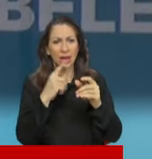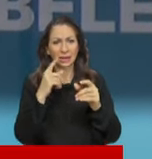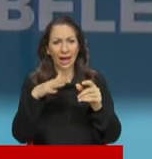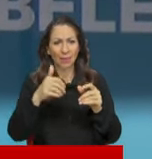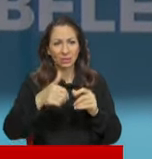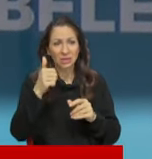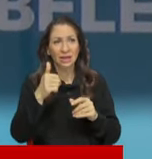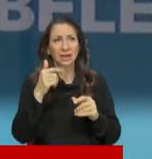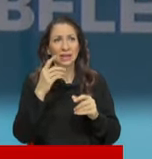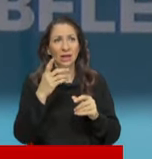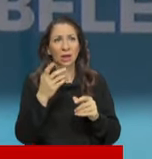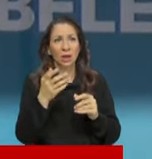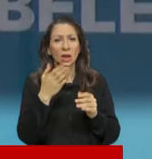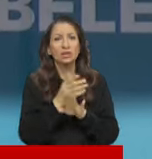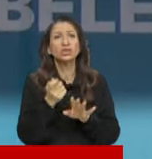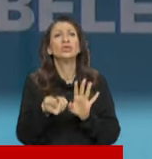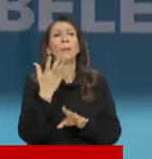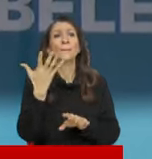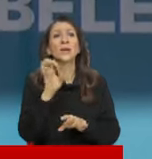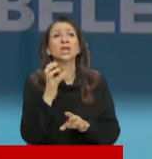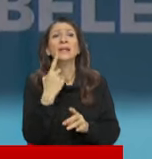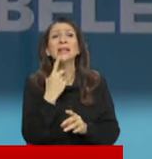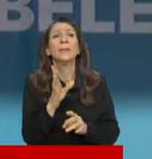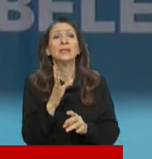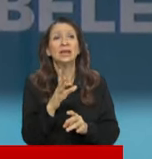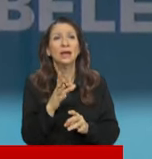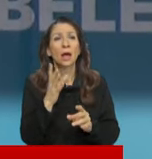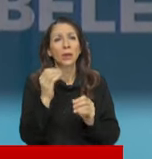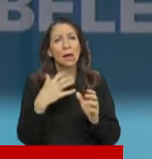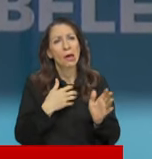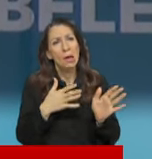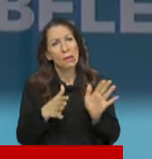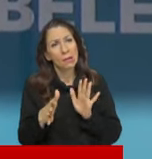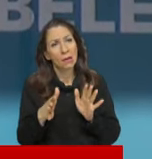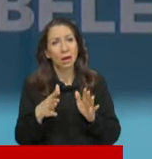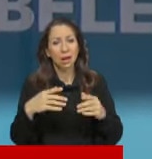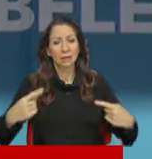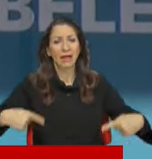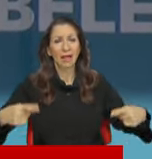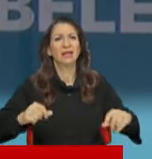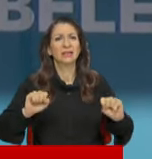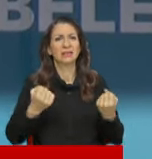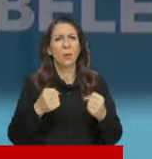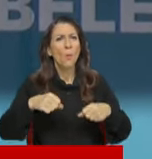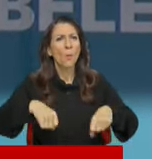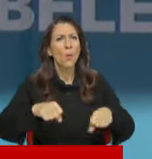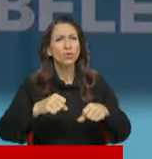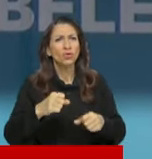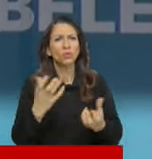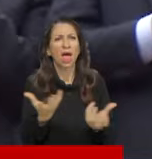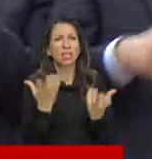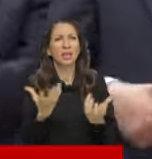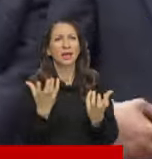bile fason çıktı daha 5 ay bile demeden Şaft kaydı dingil kırıldı motor su